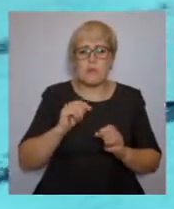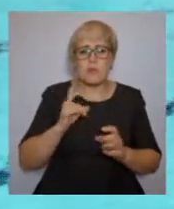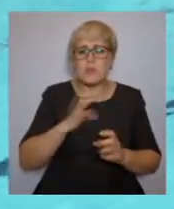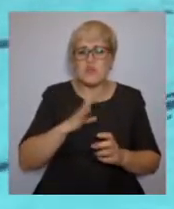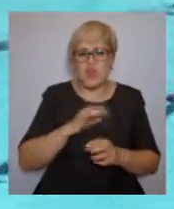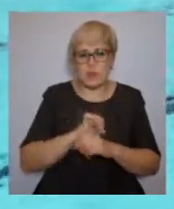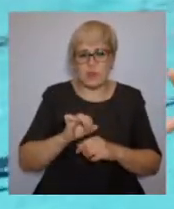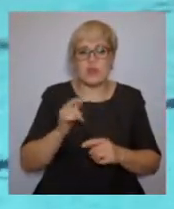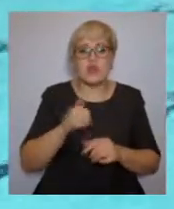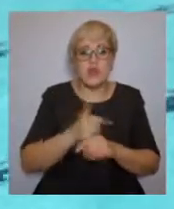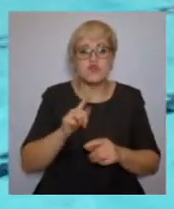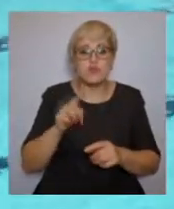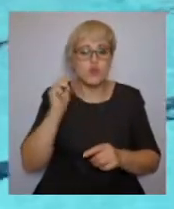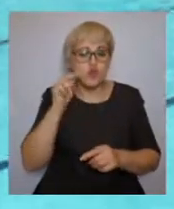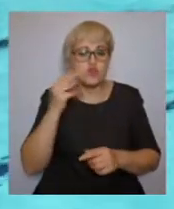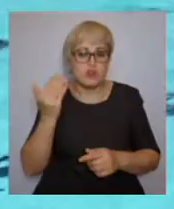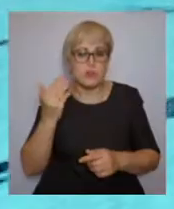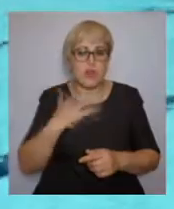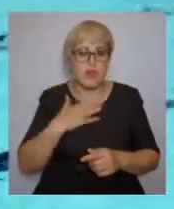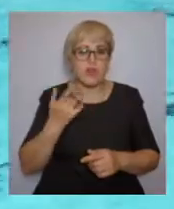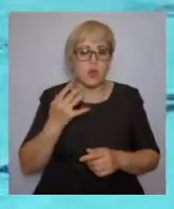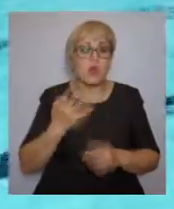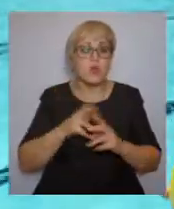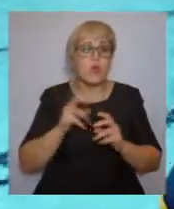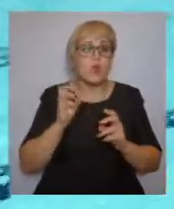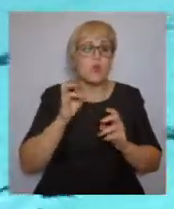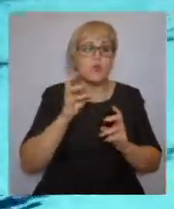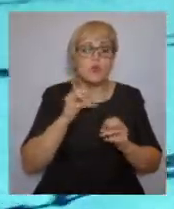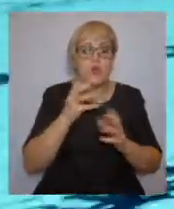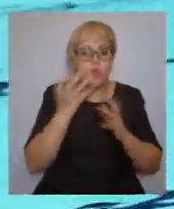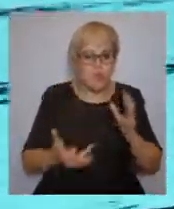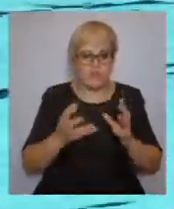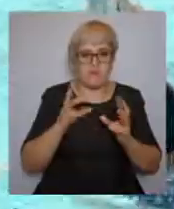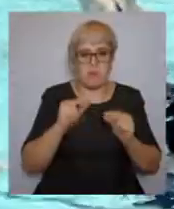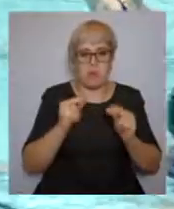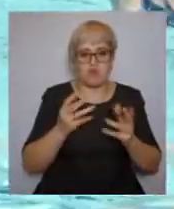это уронить мяч не уронить достоинства